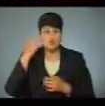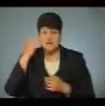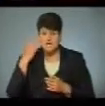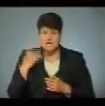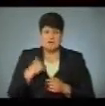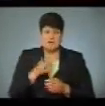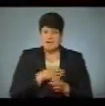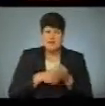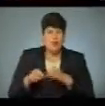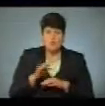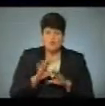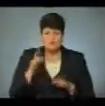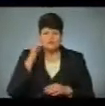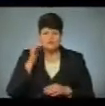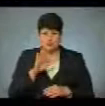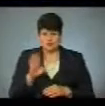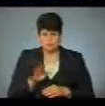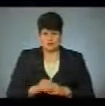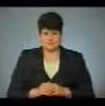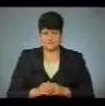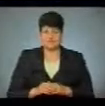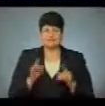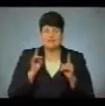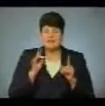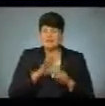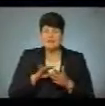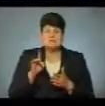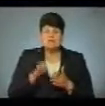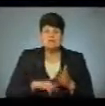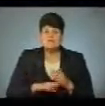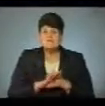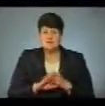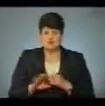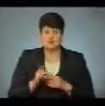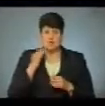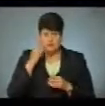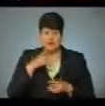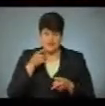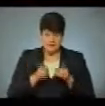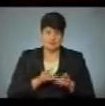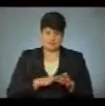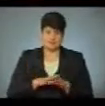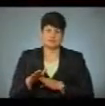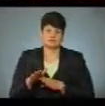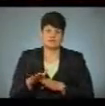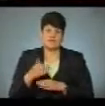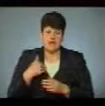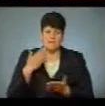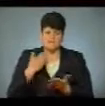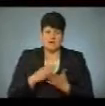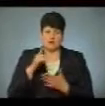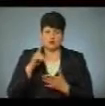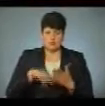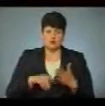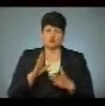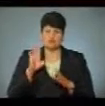не обговорювали і не думали. Я навіть не сподівалася, що мрія дійсно здійсниться. Я маю надію, що буде все